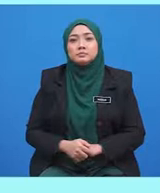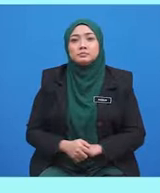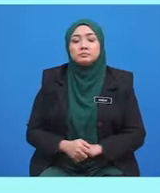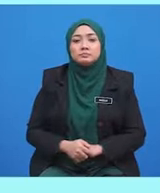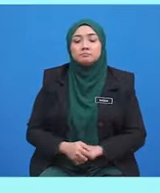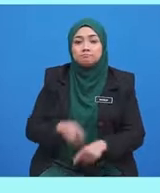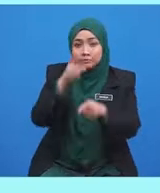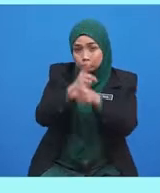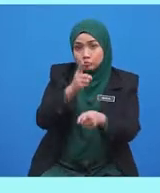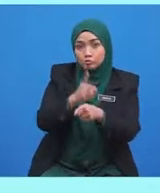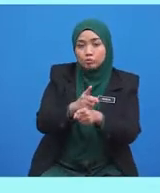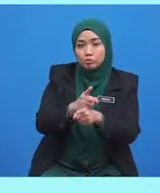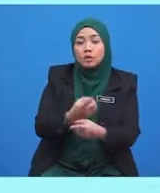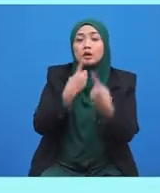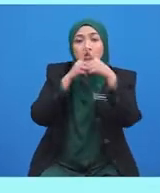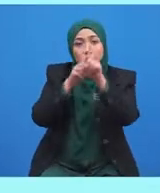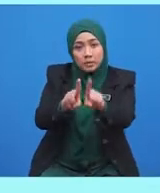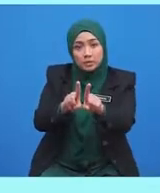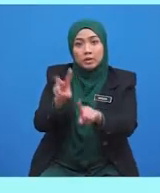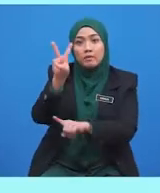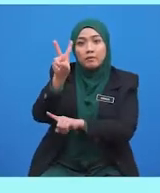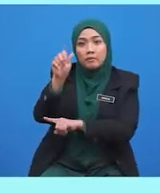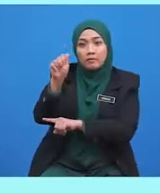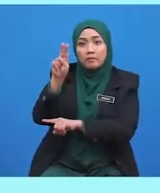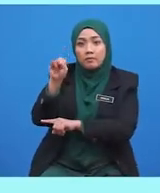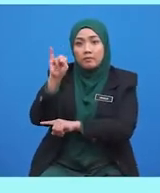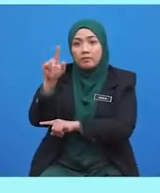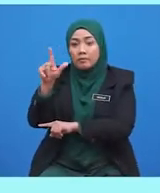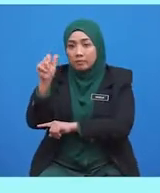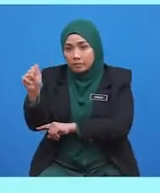Tahniah. Betul, jawapannya vanila.